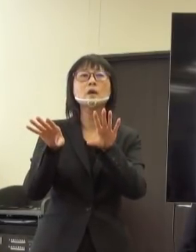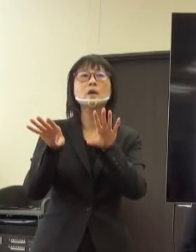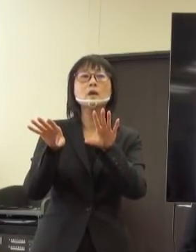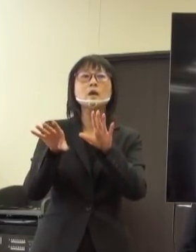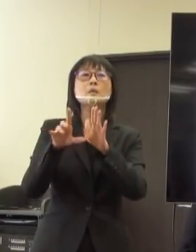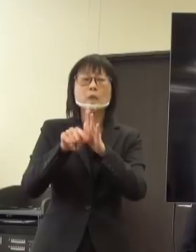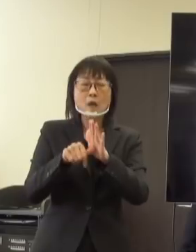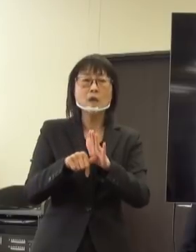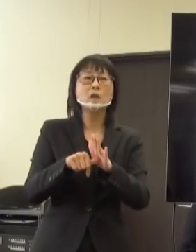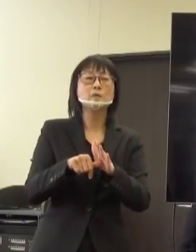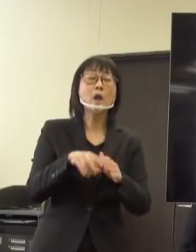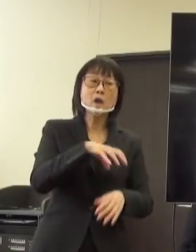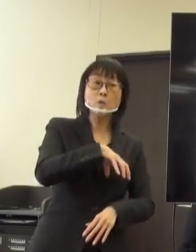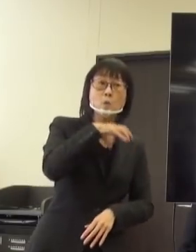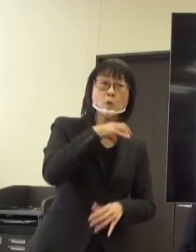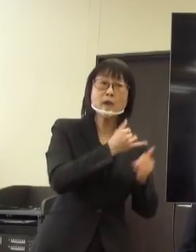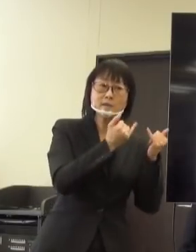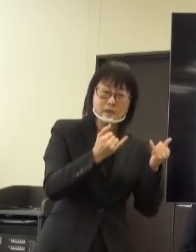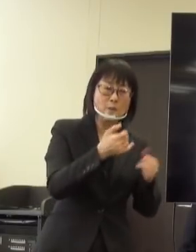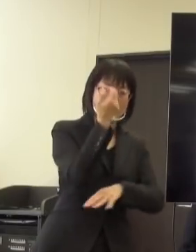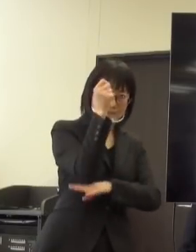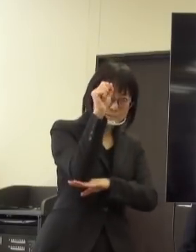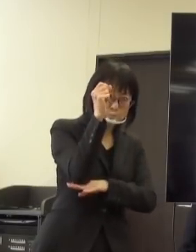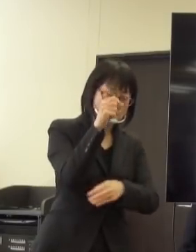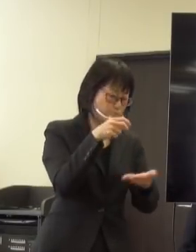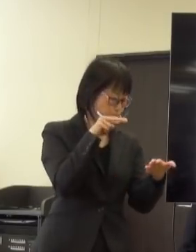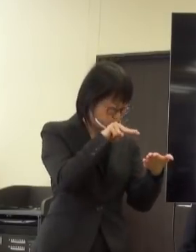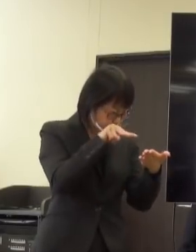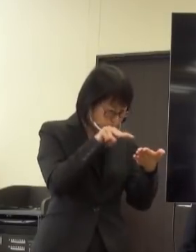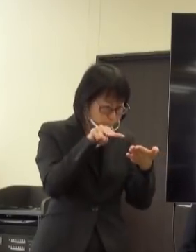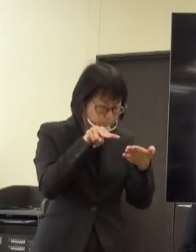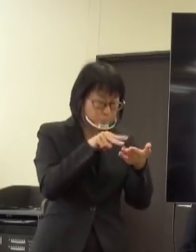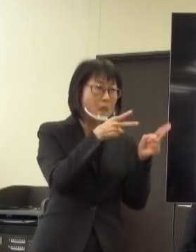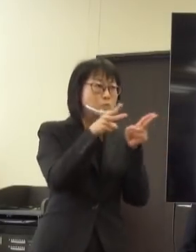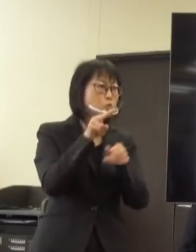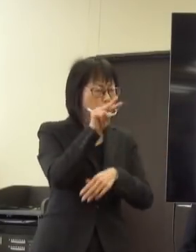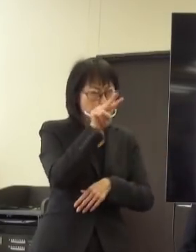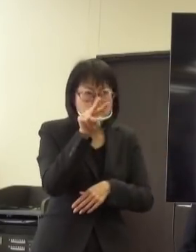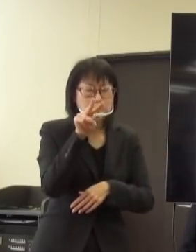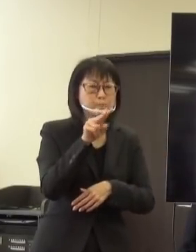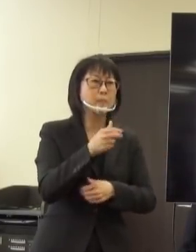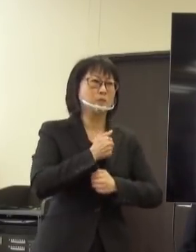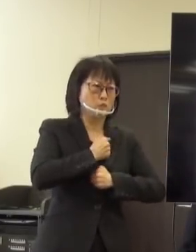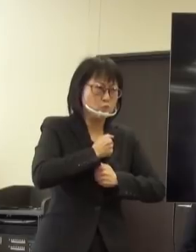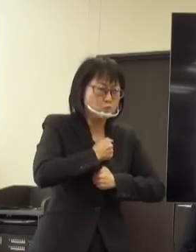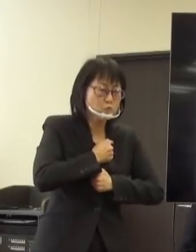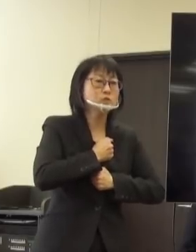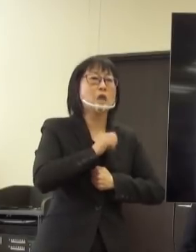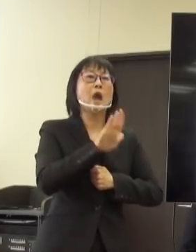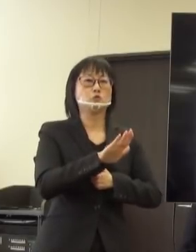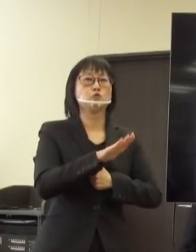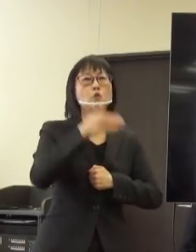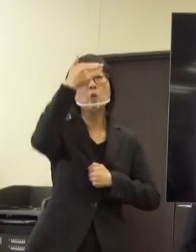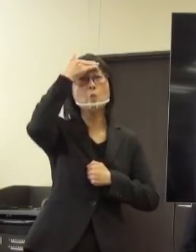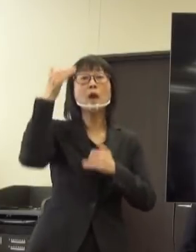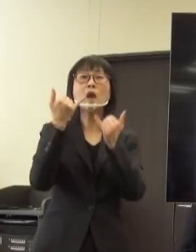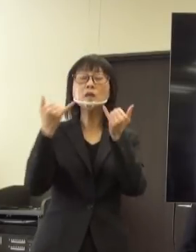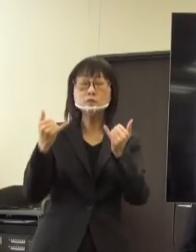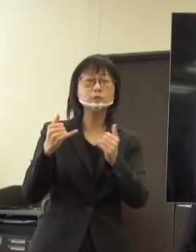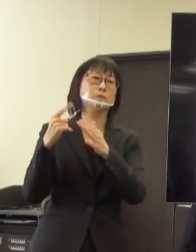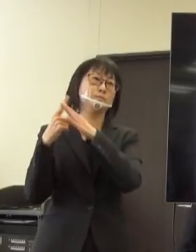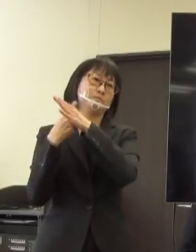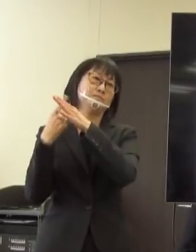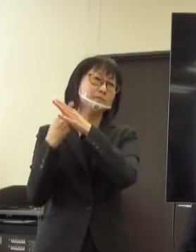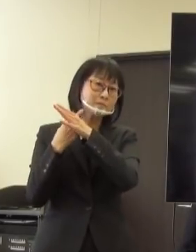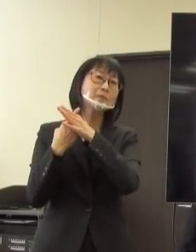か見てるんですよ。見てない人たちが危ない。で、自分はかかってないと思ってる。それが一番若い人なんですね。です